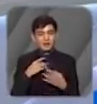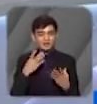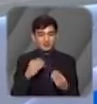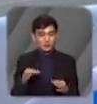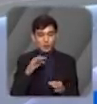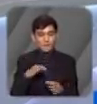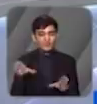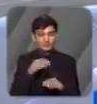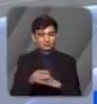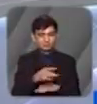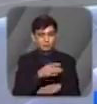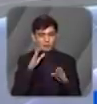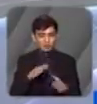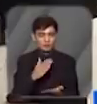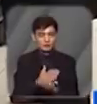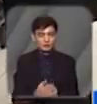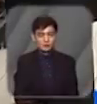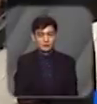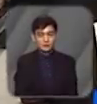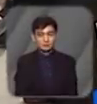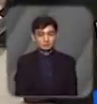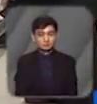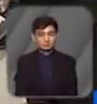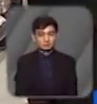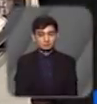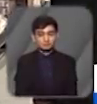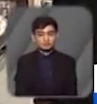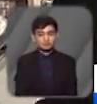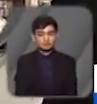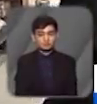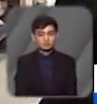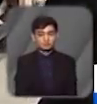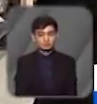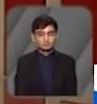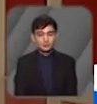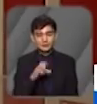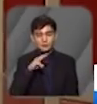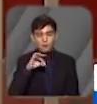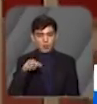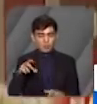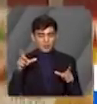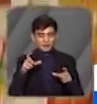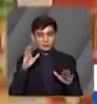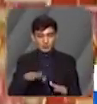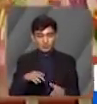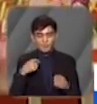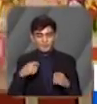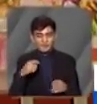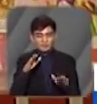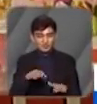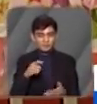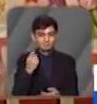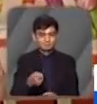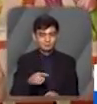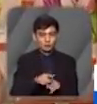еліміздің барлық аймақтарында жалғаспақ. смол дүкендер желісі өткізіп жатқан жеңілдіктер